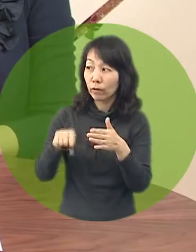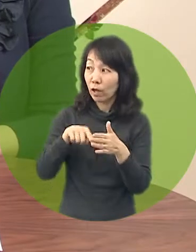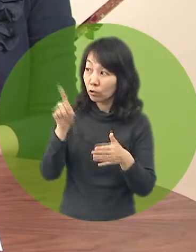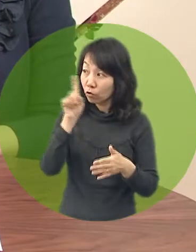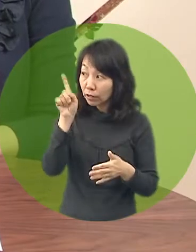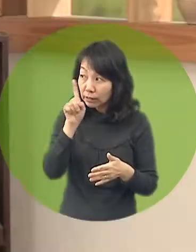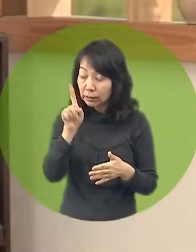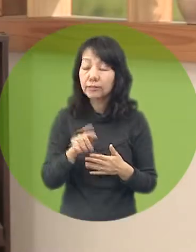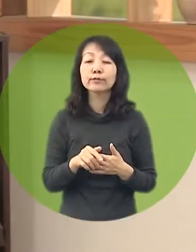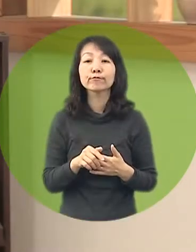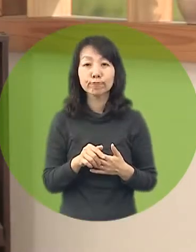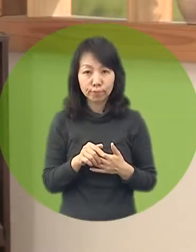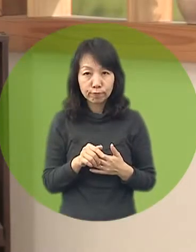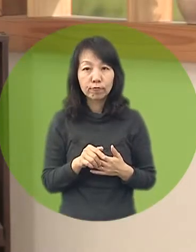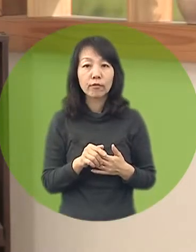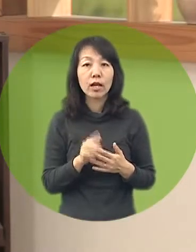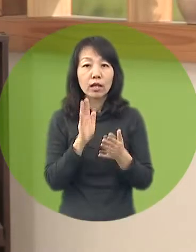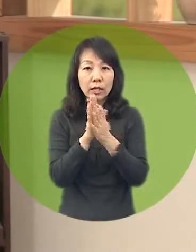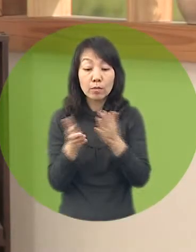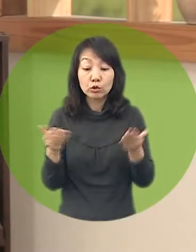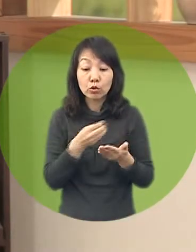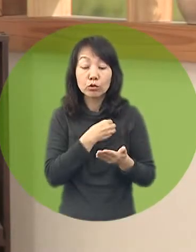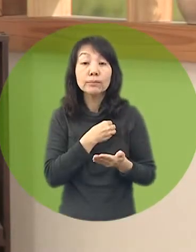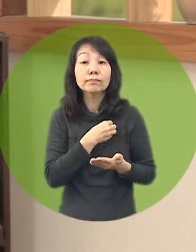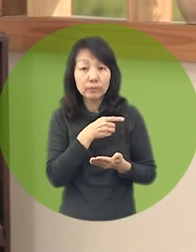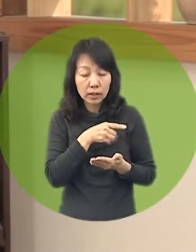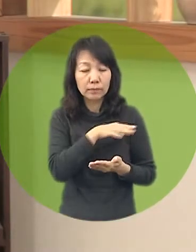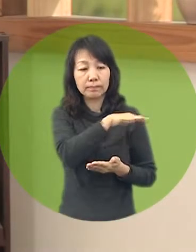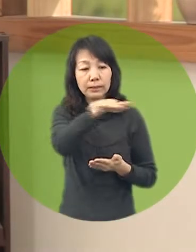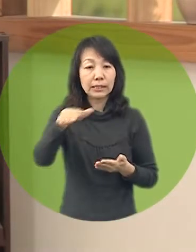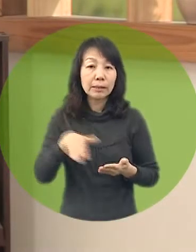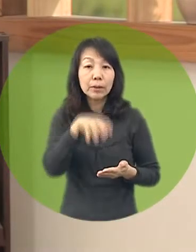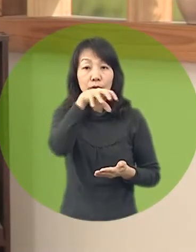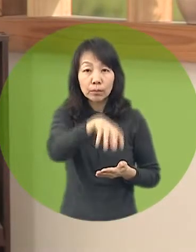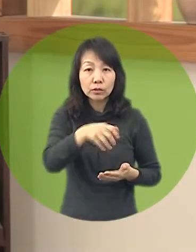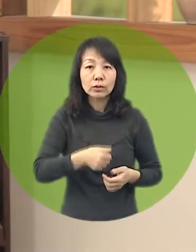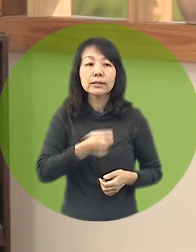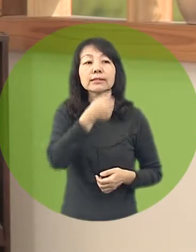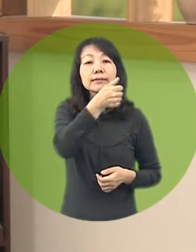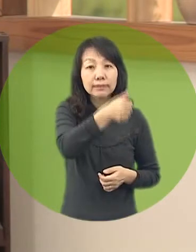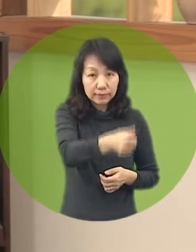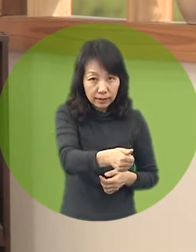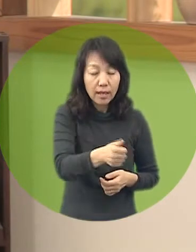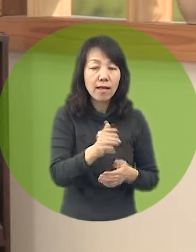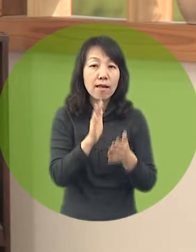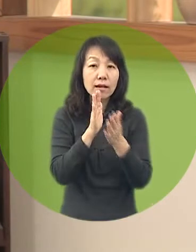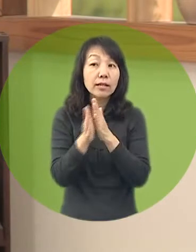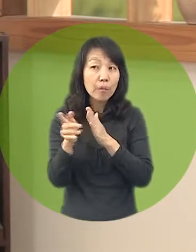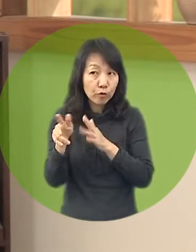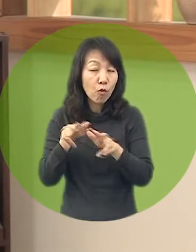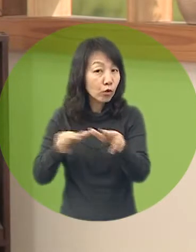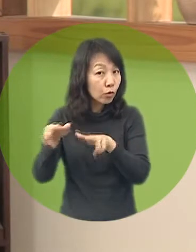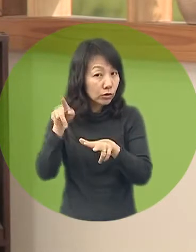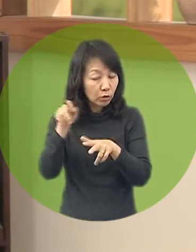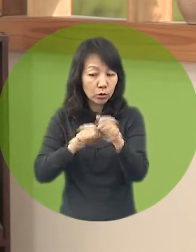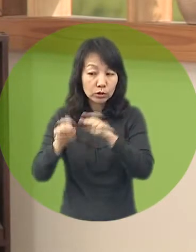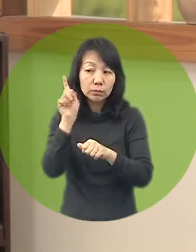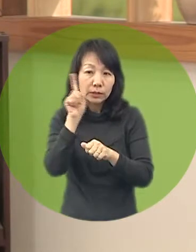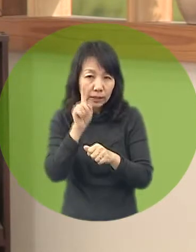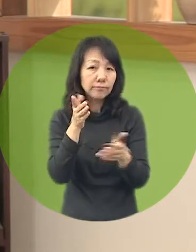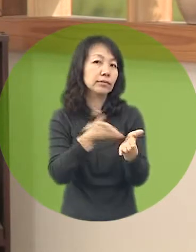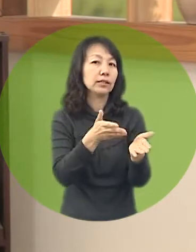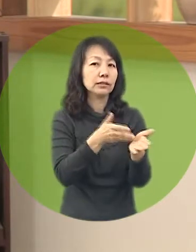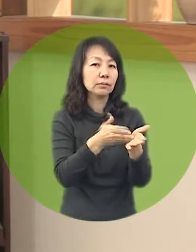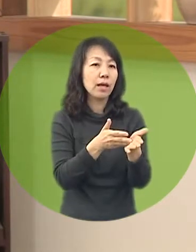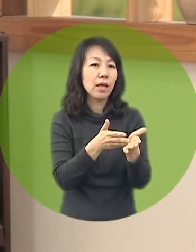か。 はい、これは県の職員が県民の皆様のもとに直接出向いて、県が日頃取り組んでいることについて説明